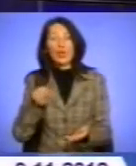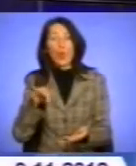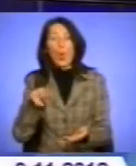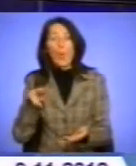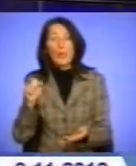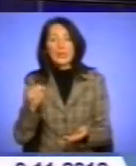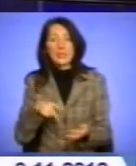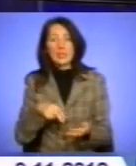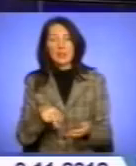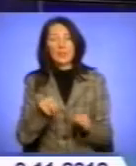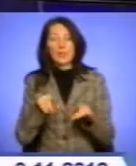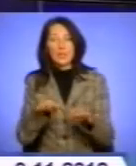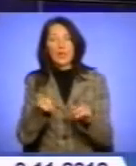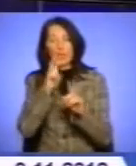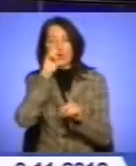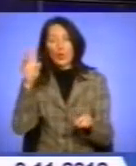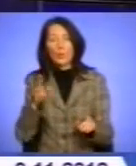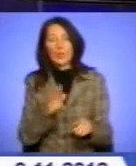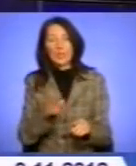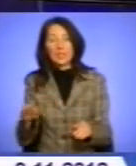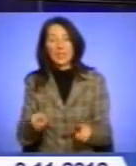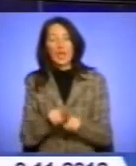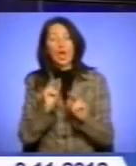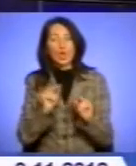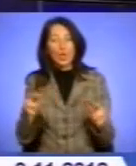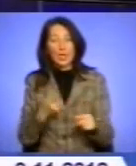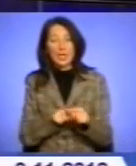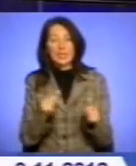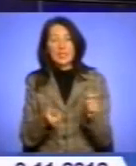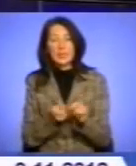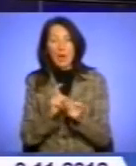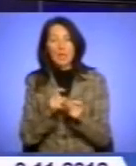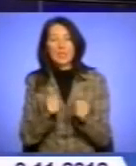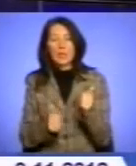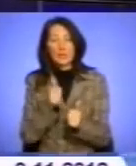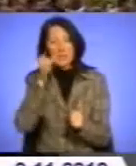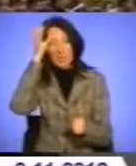та школярі, які змагалися у знаннях з юними істориками. Подробиці у сюжеті.